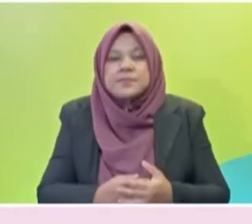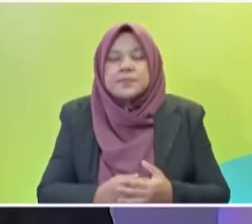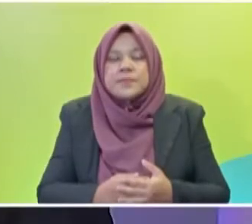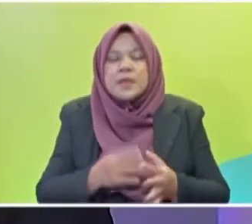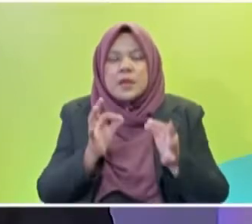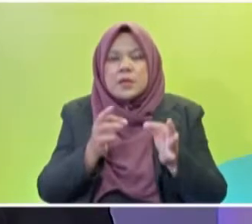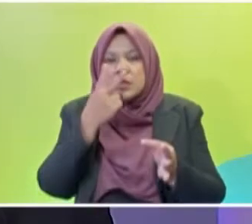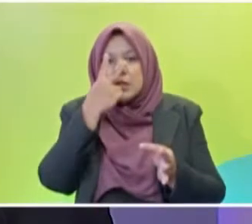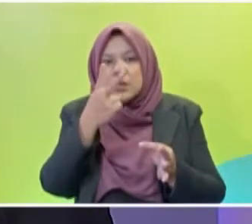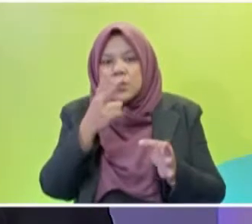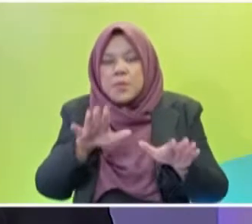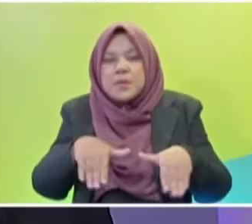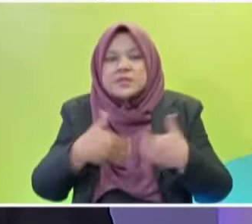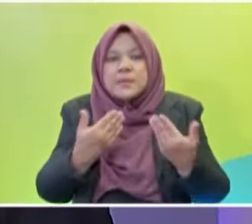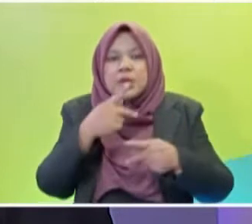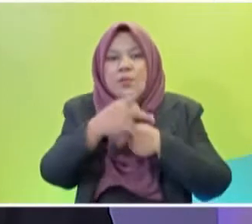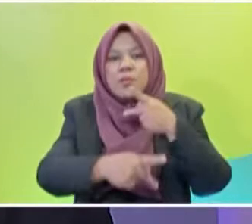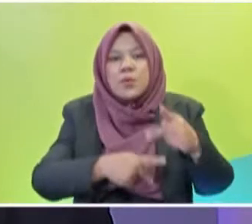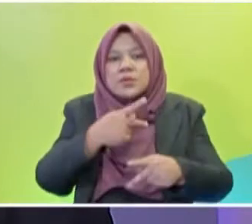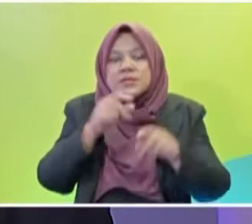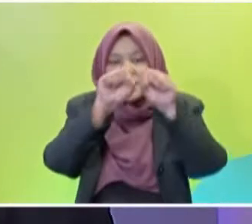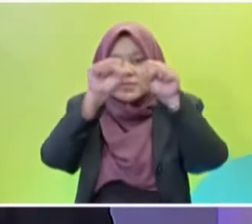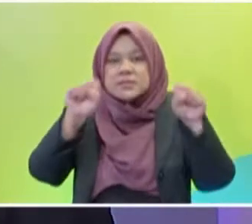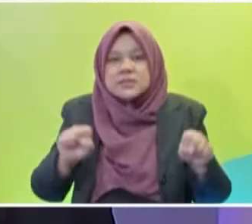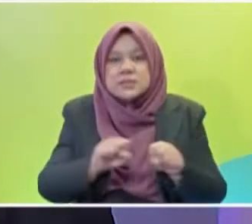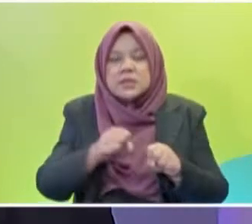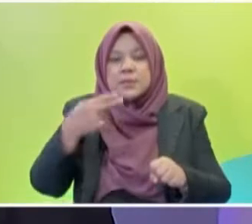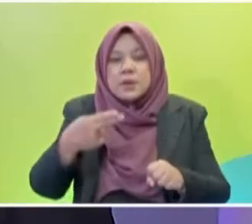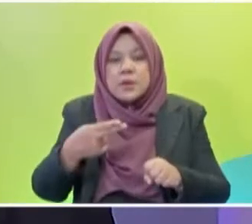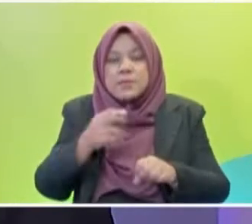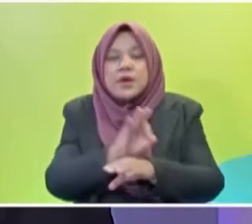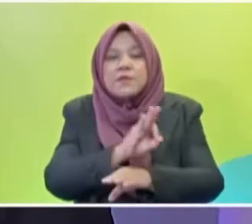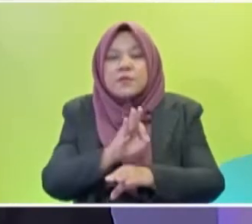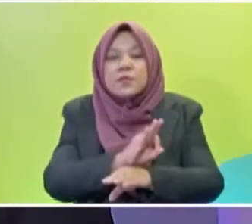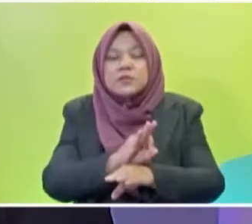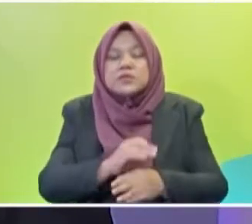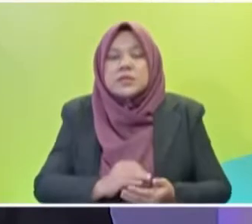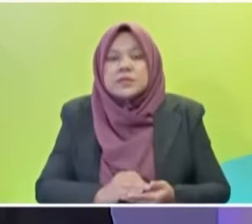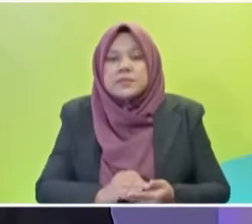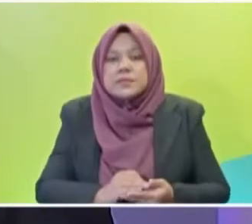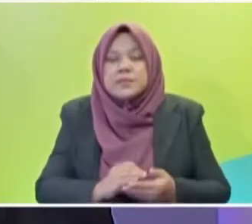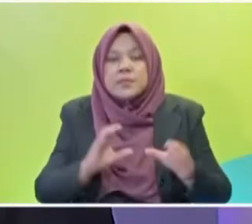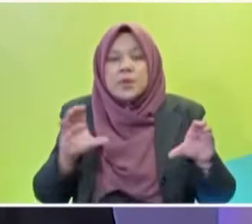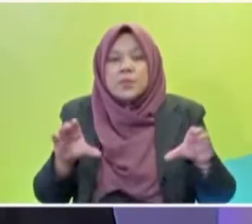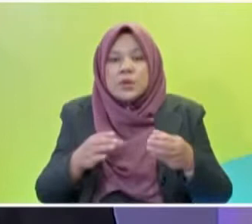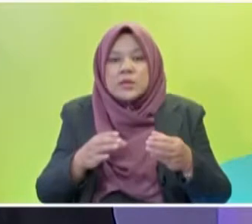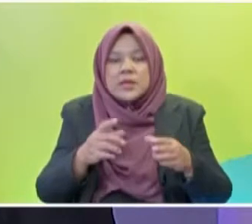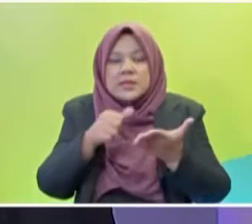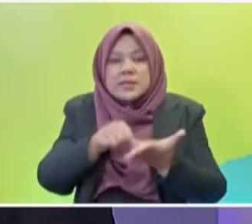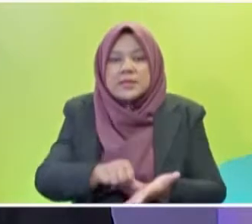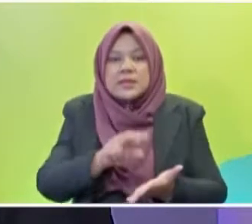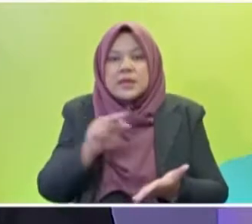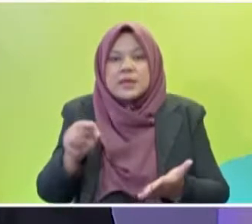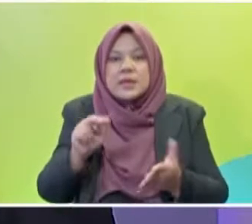tengok bagaimana proses di mana sistem hidrolik tadi berfungsi. Okey, dia membuatkan tekanan yang dihasilkan itu